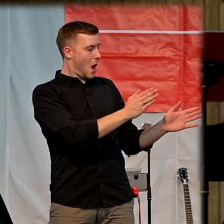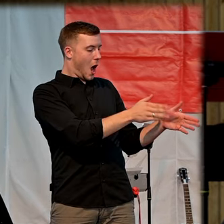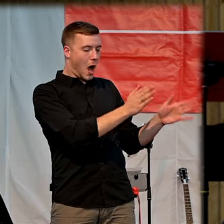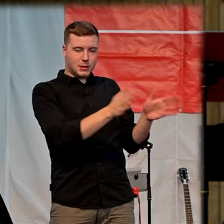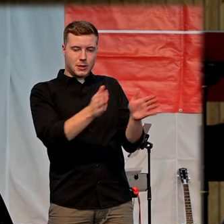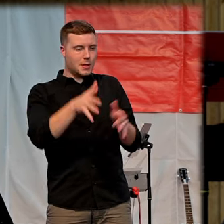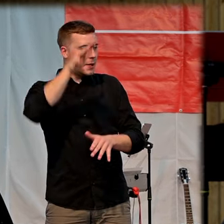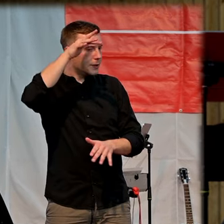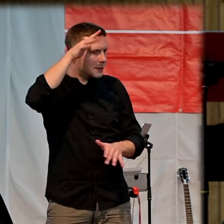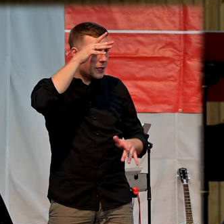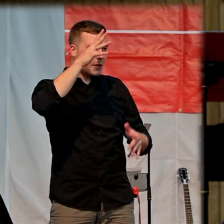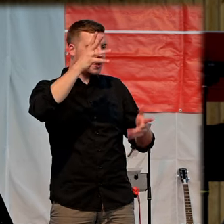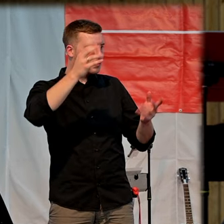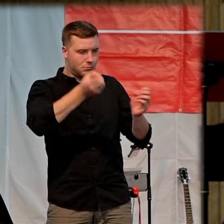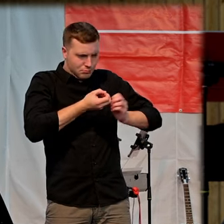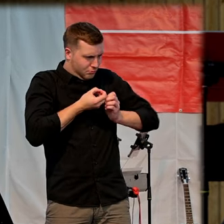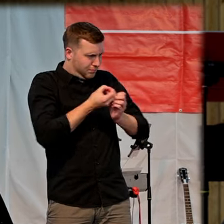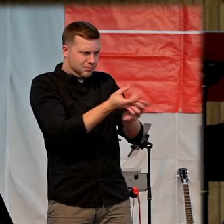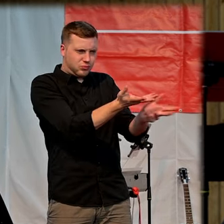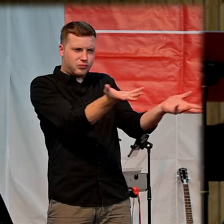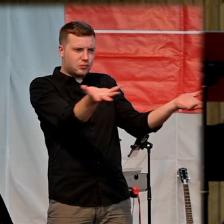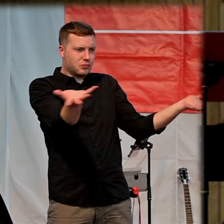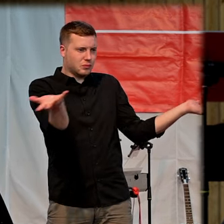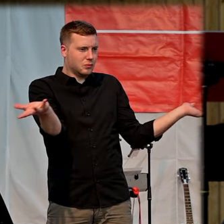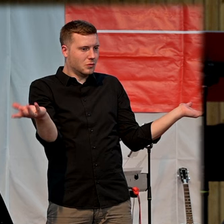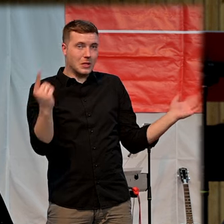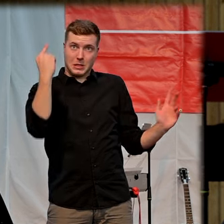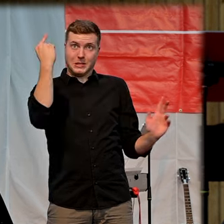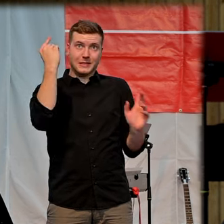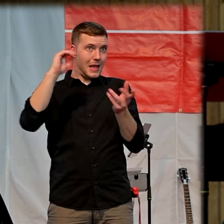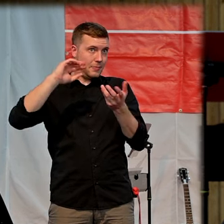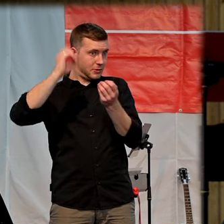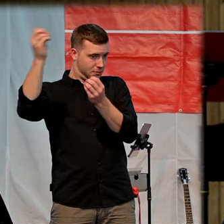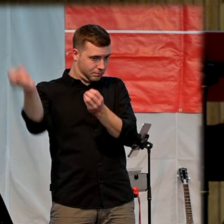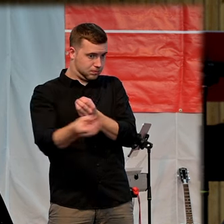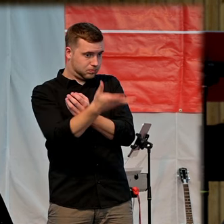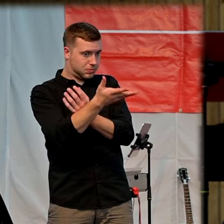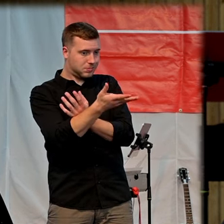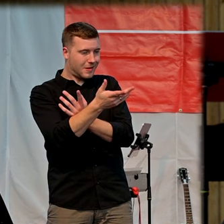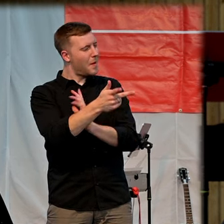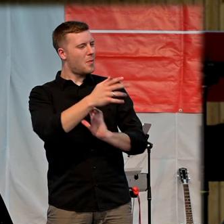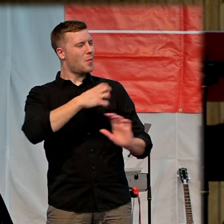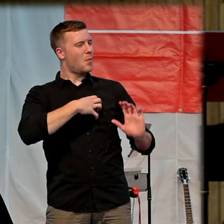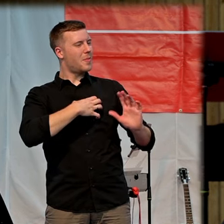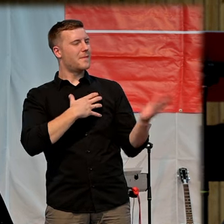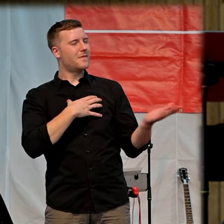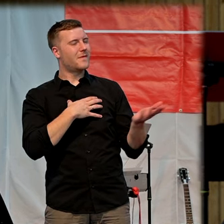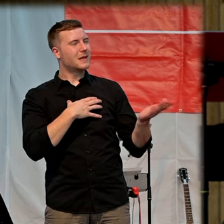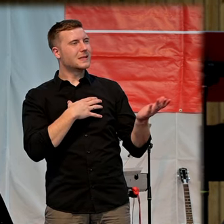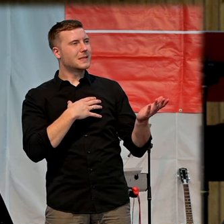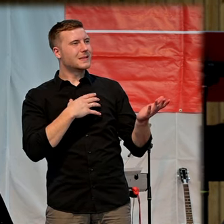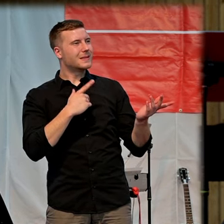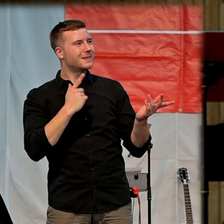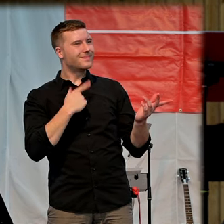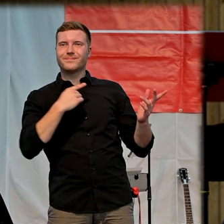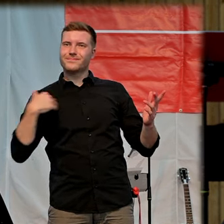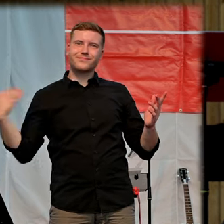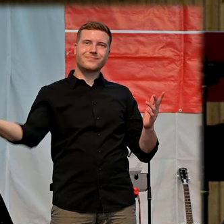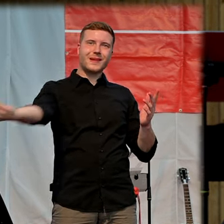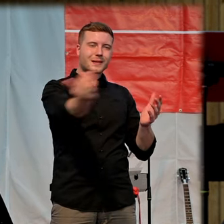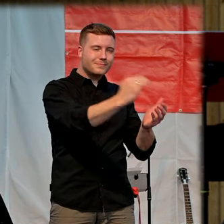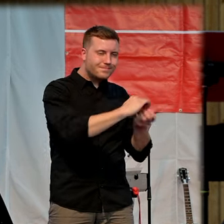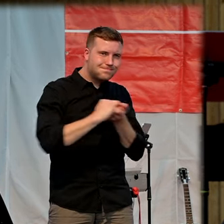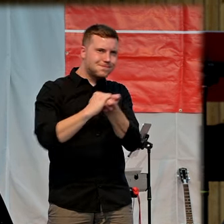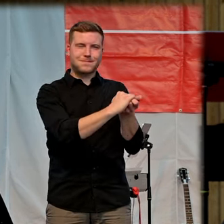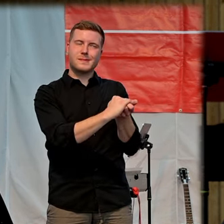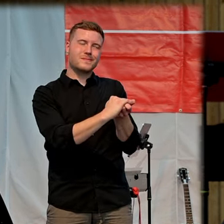auch mit 41.000 Konfessionen aushalten, sage ich mal. Das Problem ist, dass wir nicht eins sind.